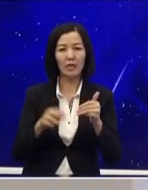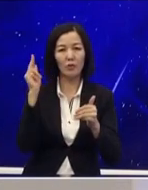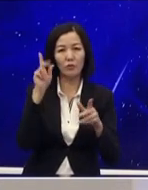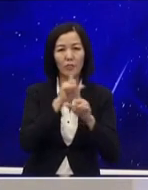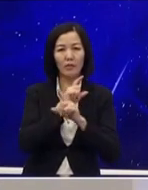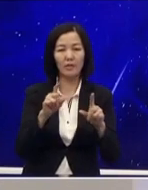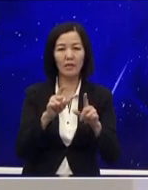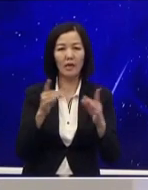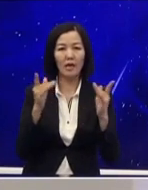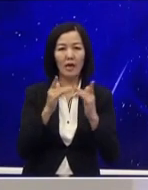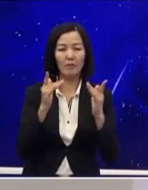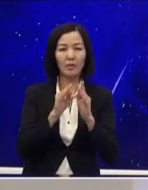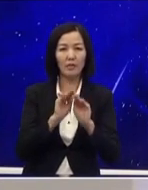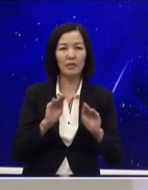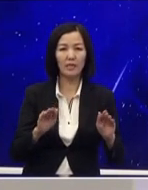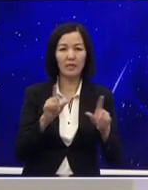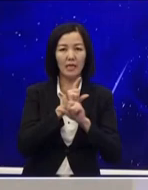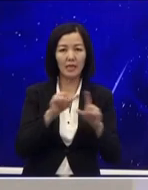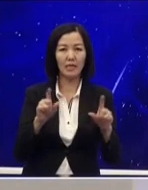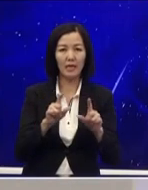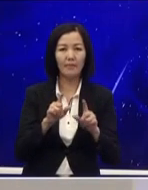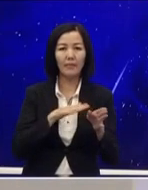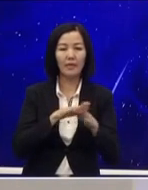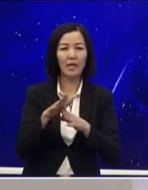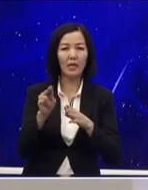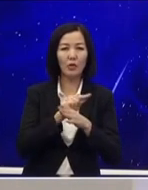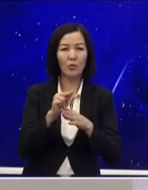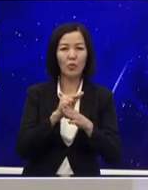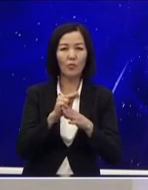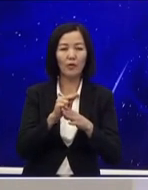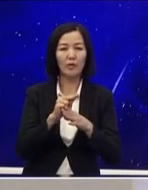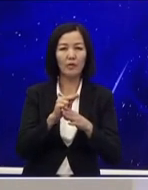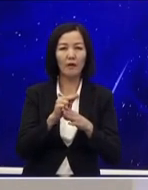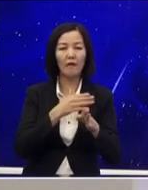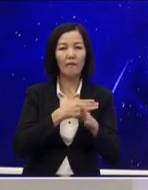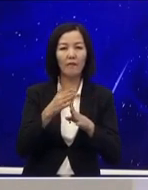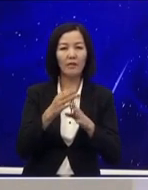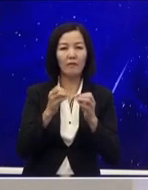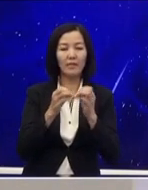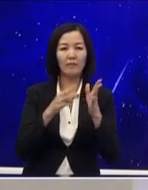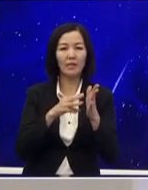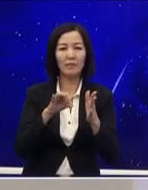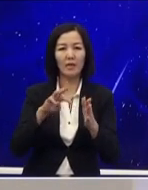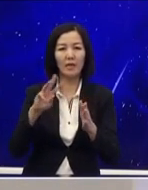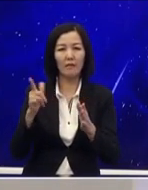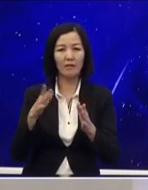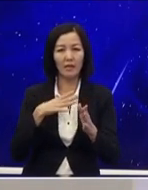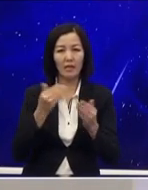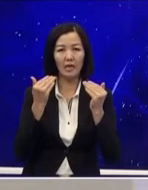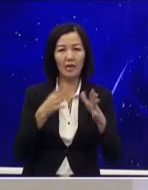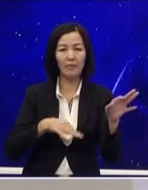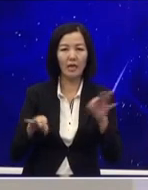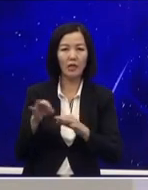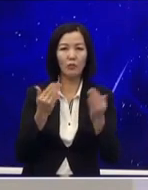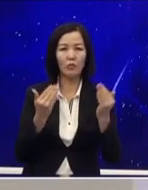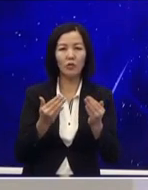учебные заведения, общежития и детские сады. На капитальный ремонт зданий выделено более 18 миллиардов тенге.